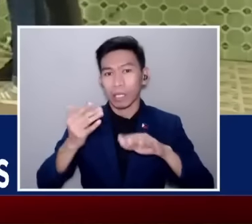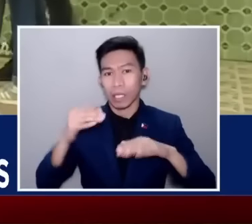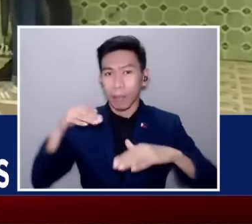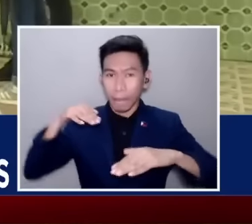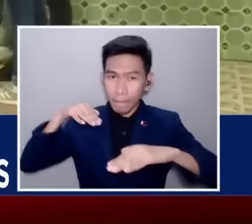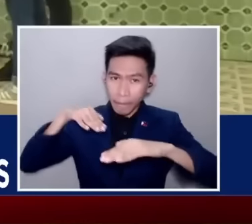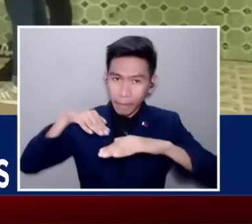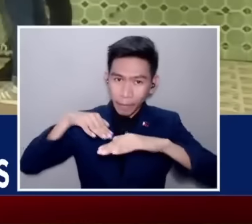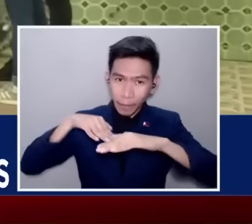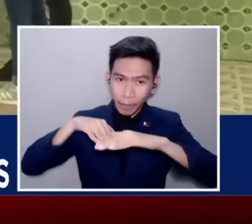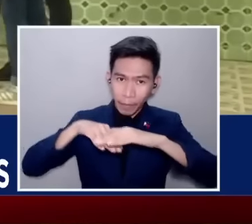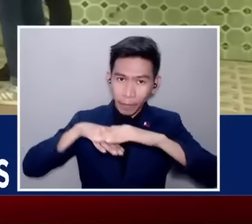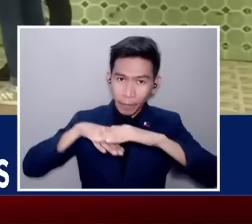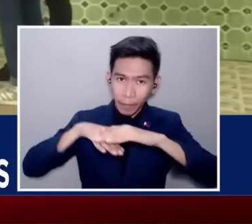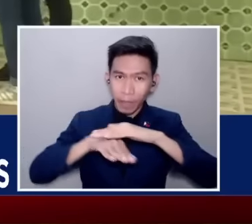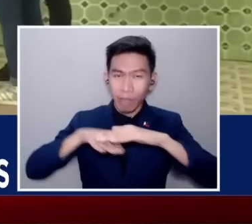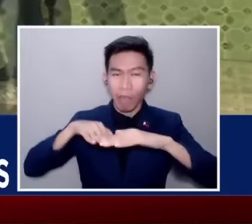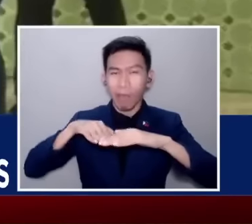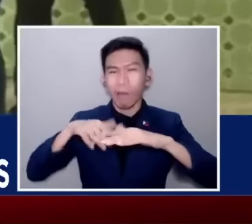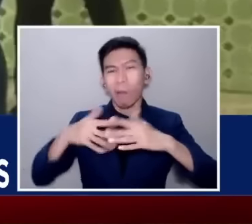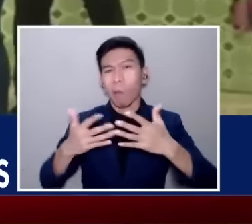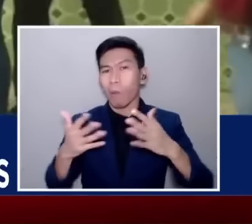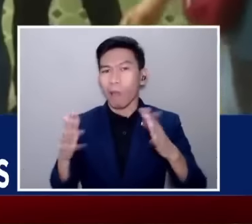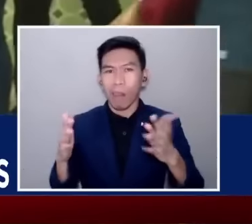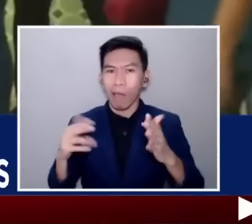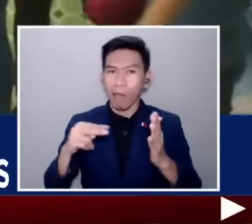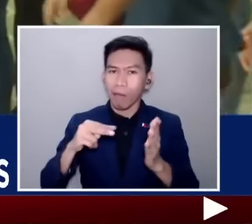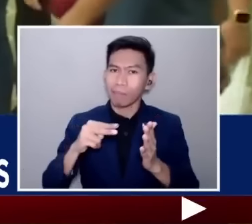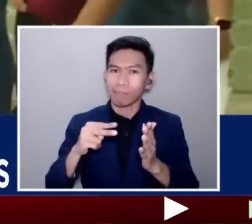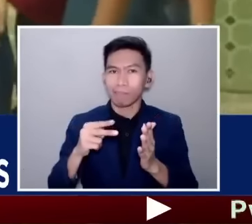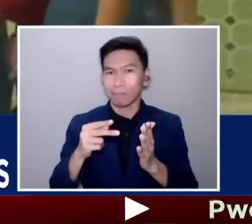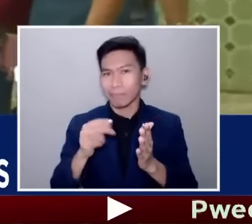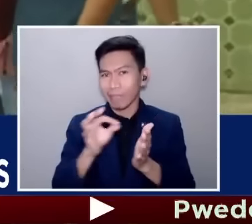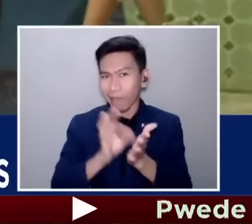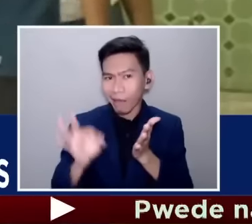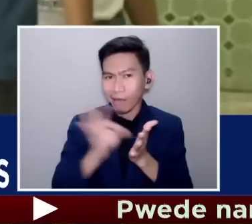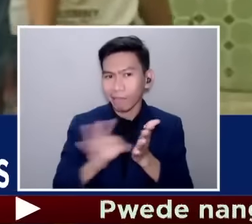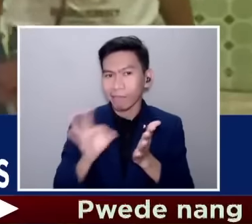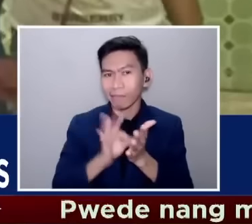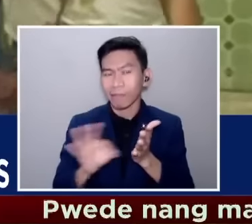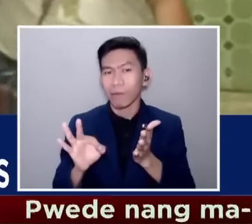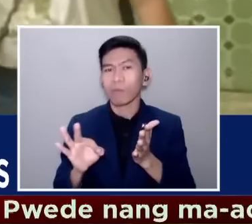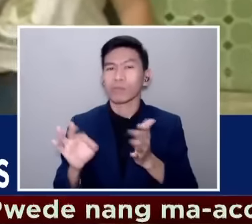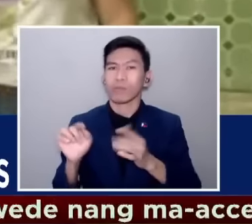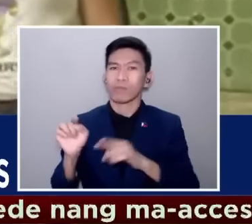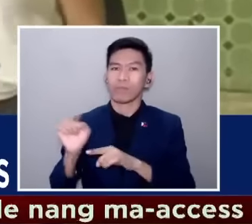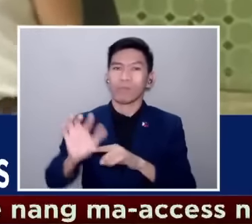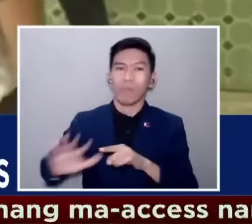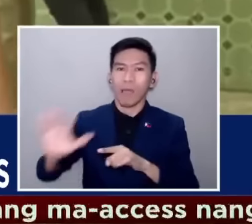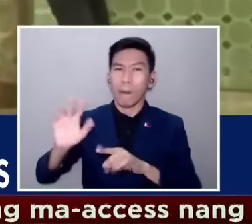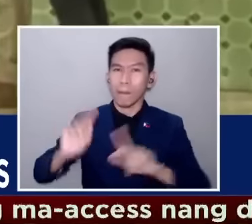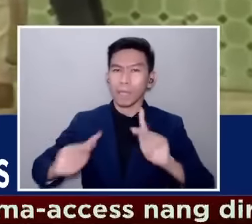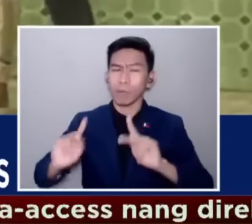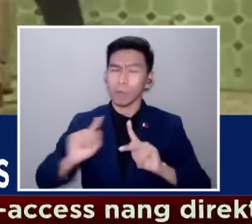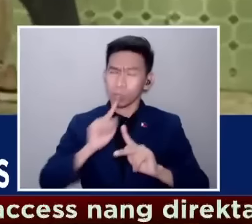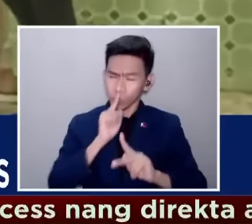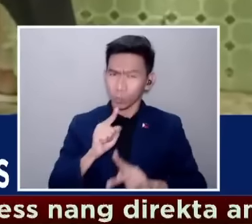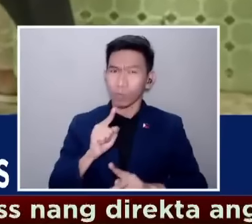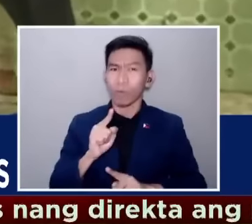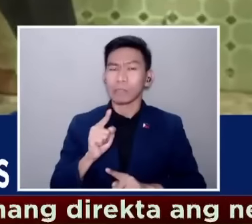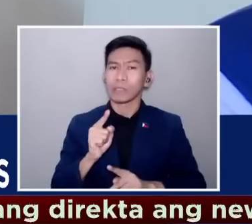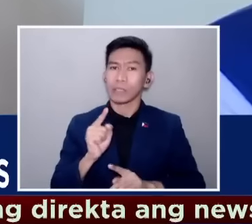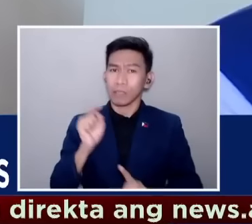ang boto ng mga botante. Nagiging sigurista rin ang mga botante na gusto nila na mabasa talaga at magkaroon